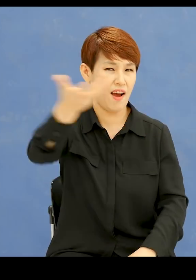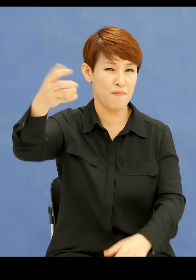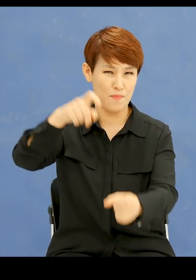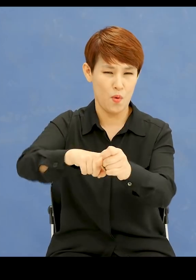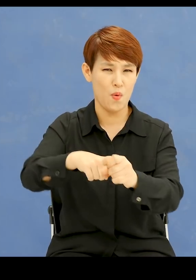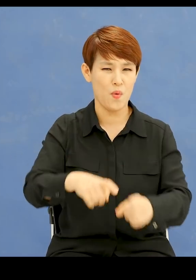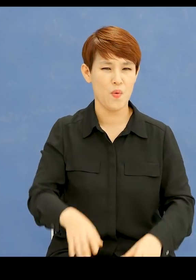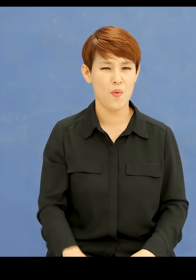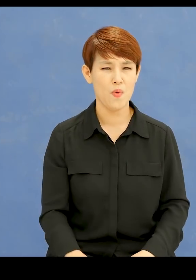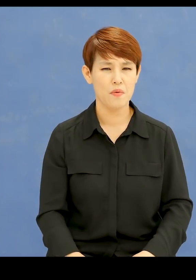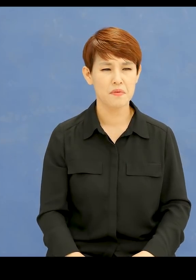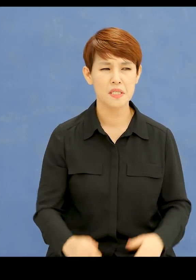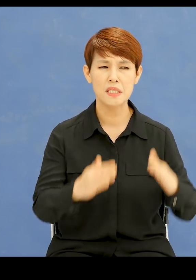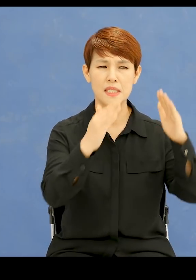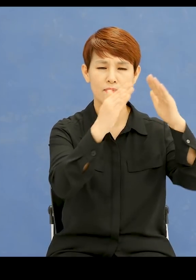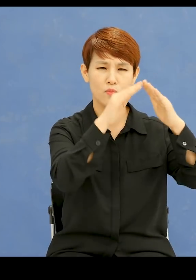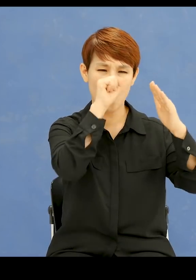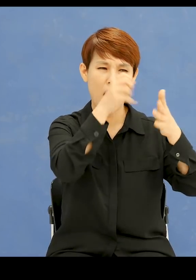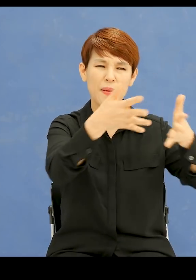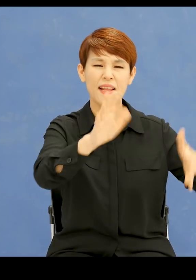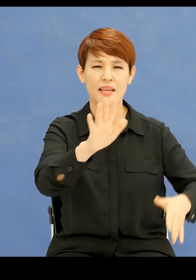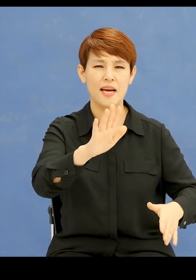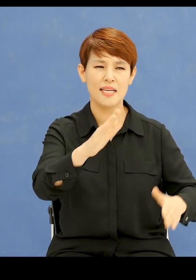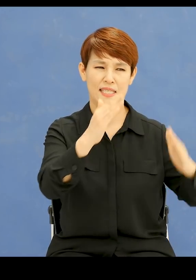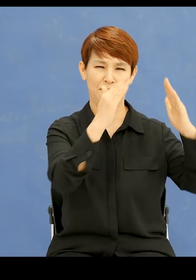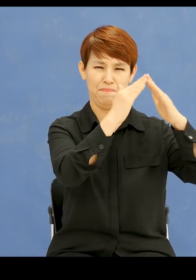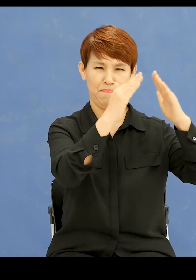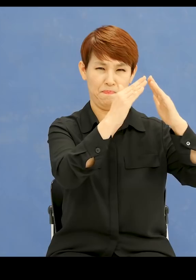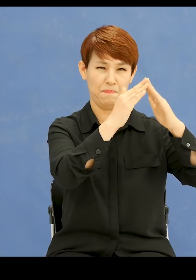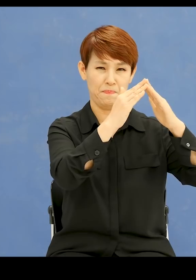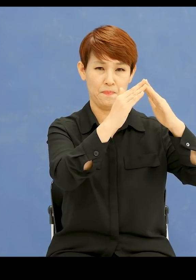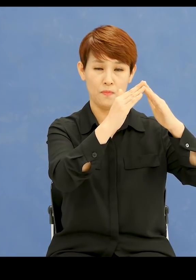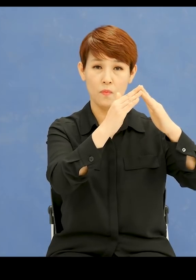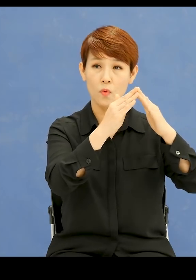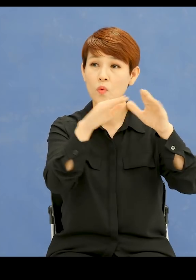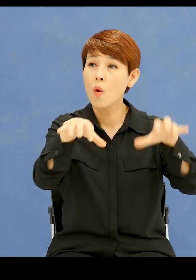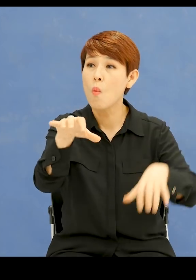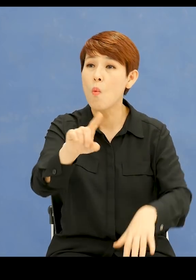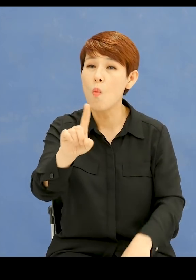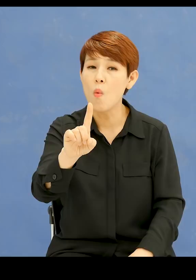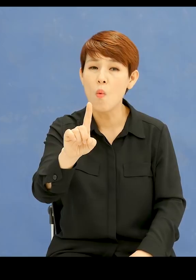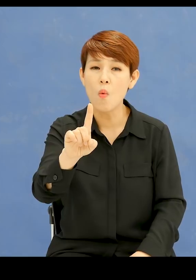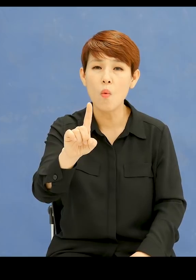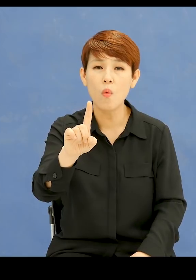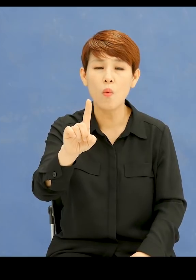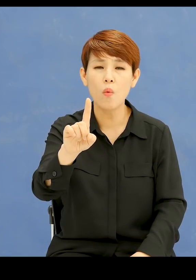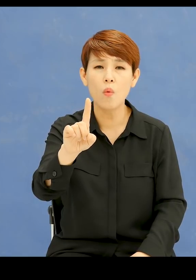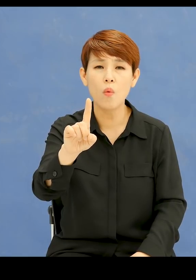집 단독주택 그때 당시는 아파트가 아니라 그렇죠. 단독주택 사는 게 어느 동네에 서 계셨어요?